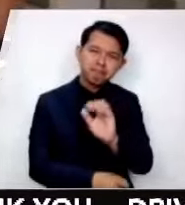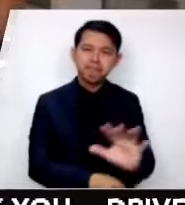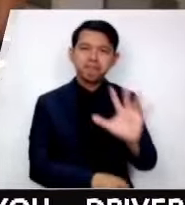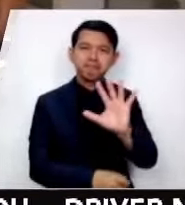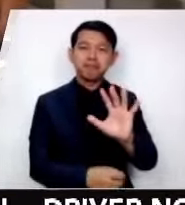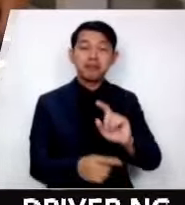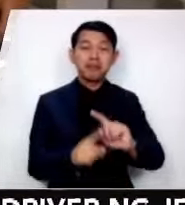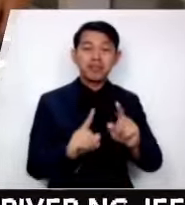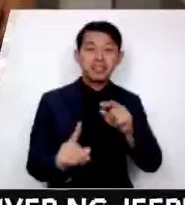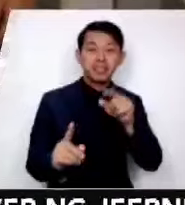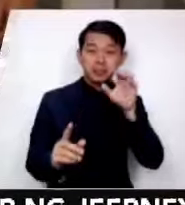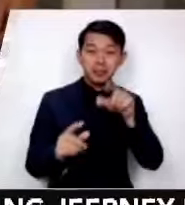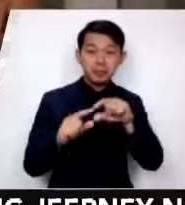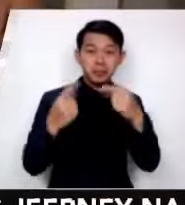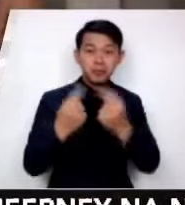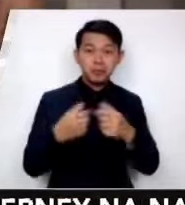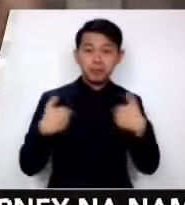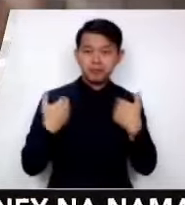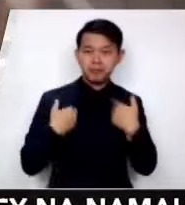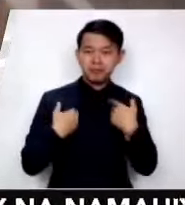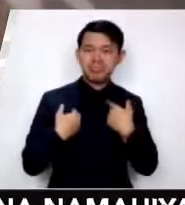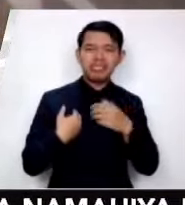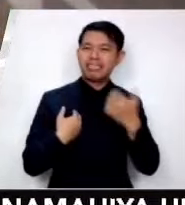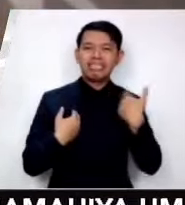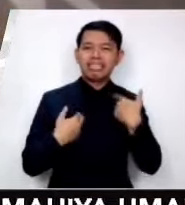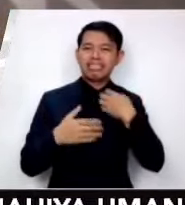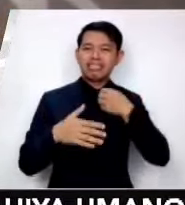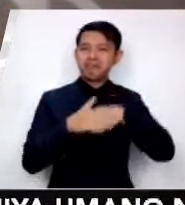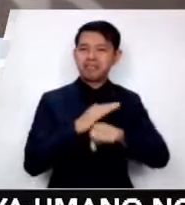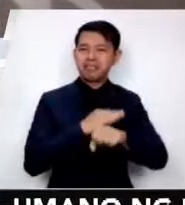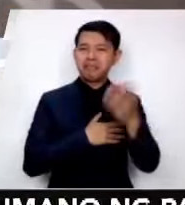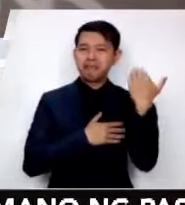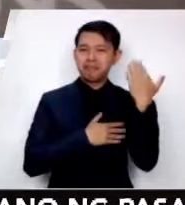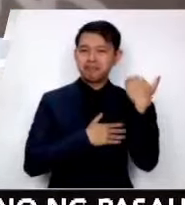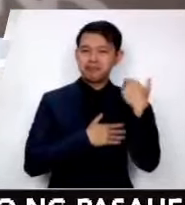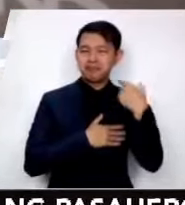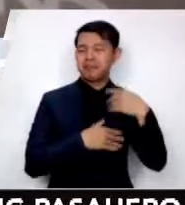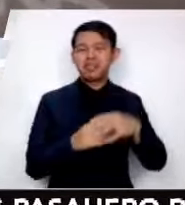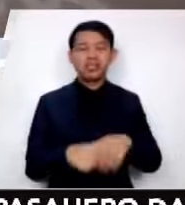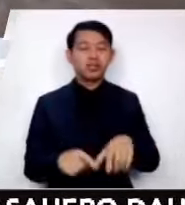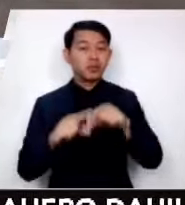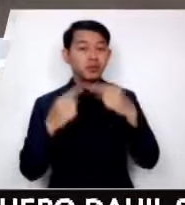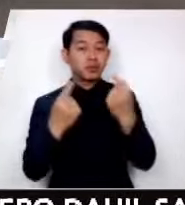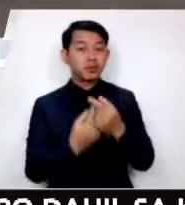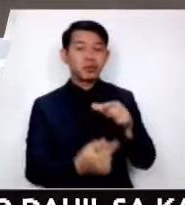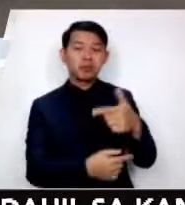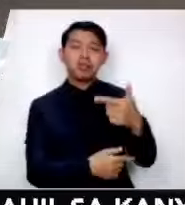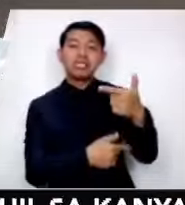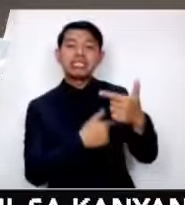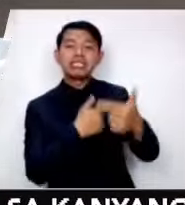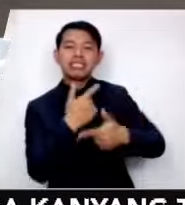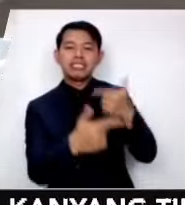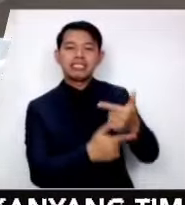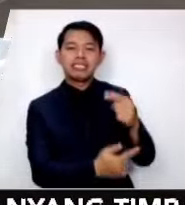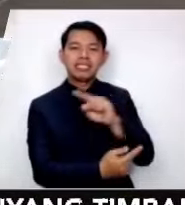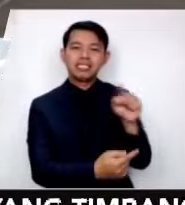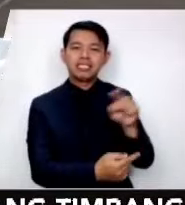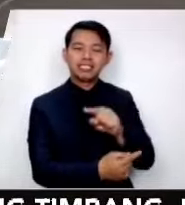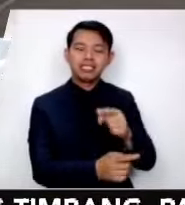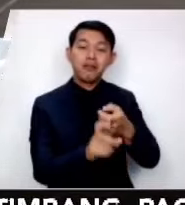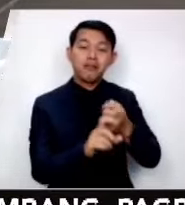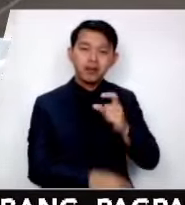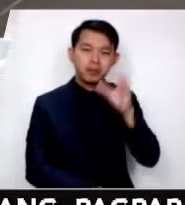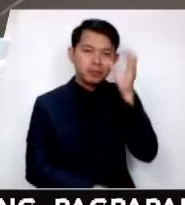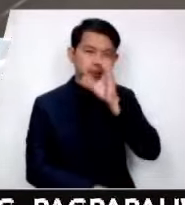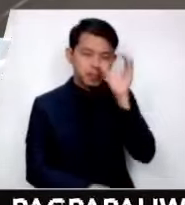noong mga panahong yon. Kuha yan ng magbabarkadang Gen Z mula sa Cebu Institute of Technology